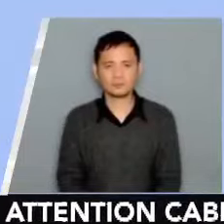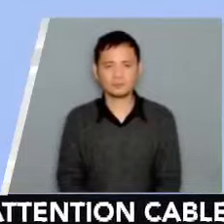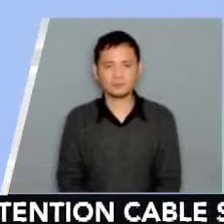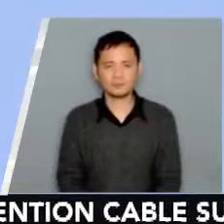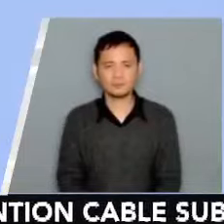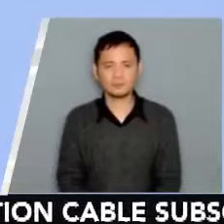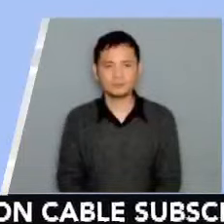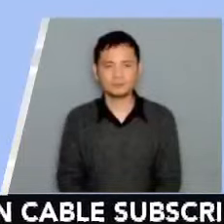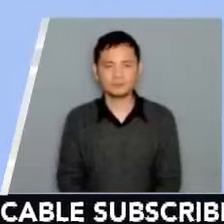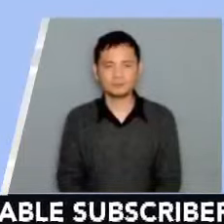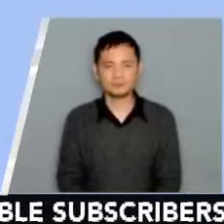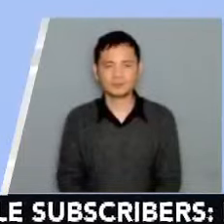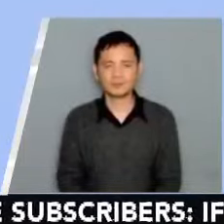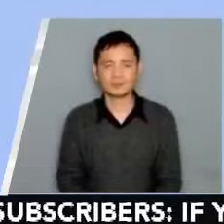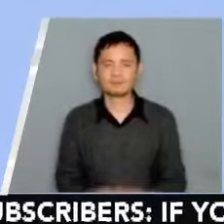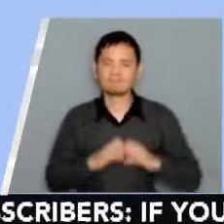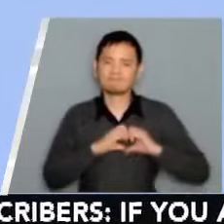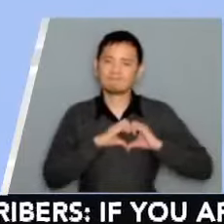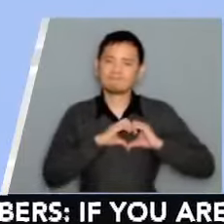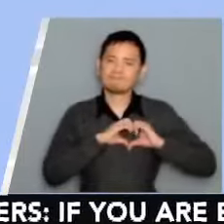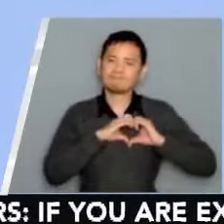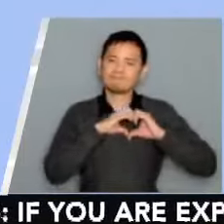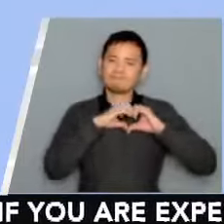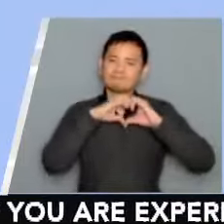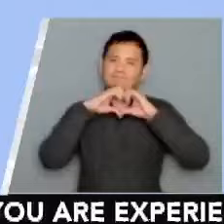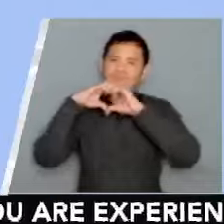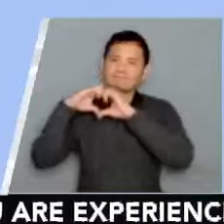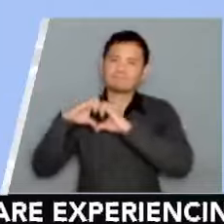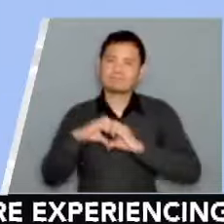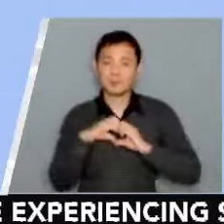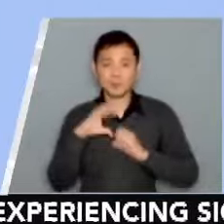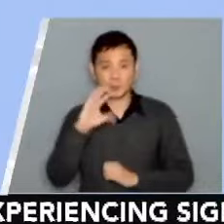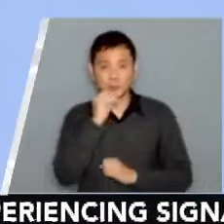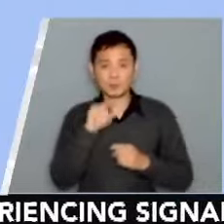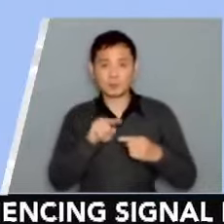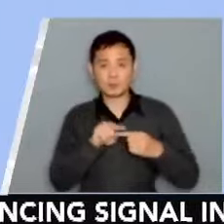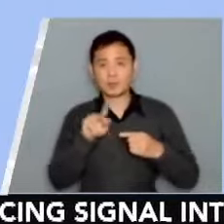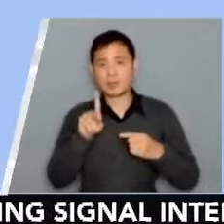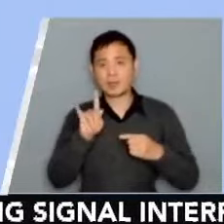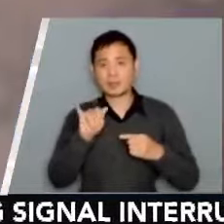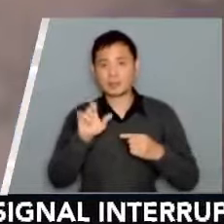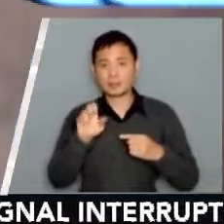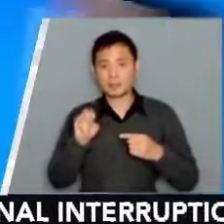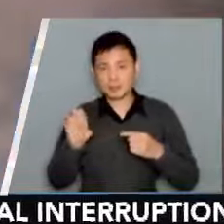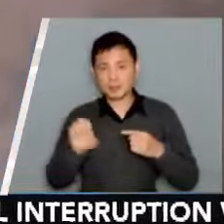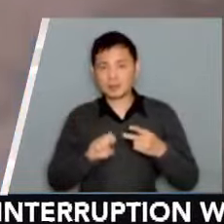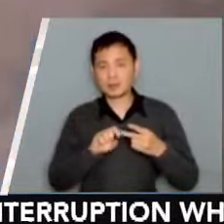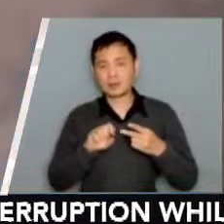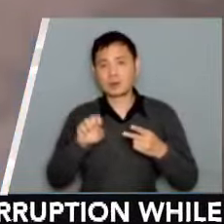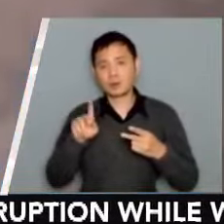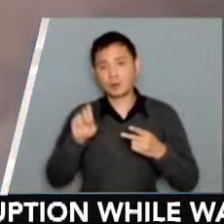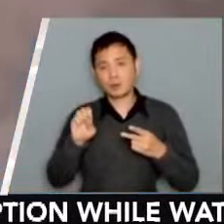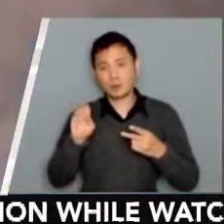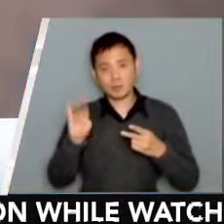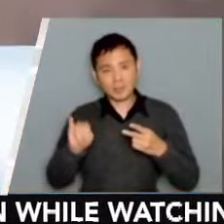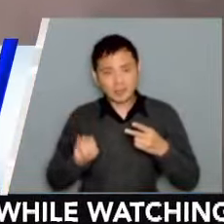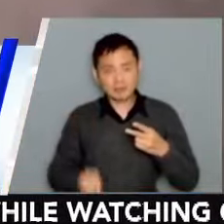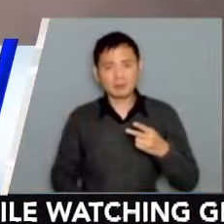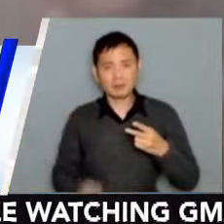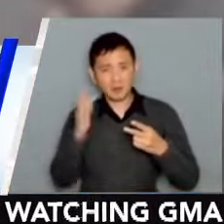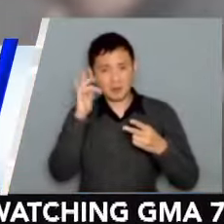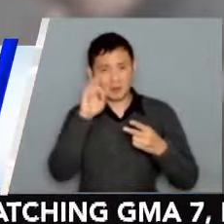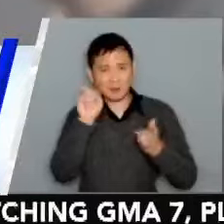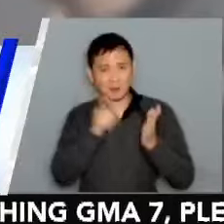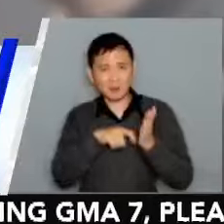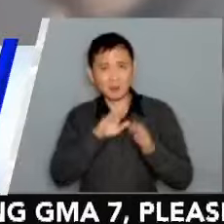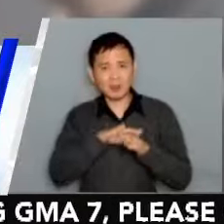Love is in the air na nga ba para kina Kailin Alcantara at Kobe Paras? Napansin kasi ng netizens na